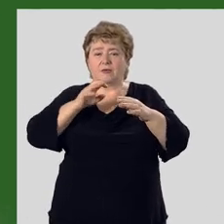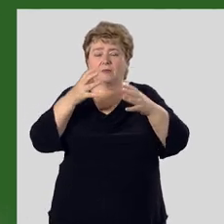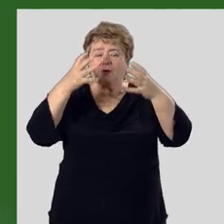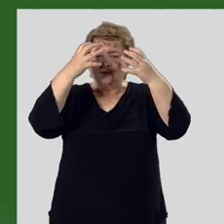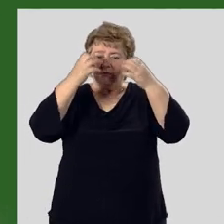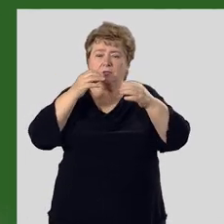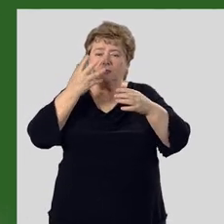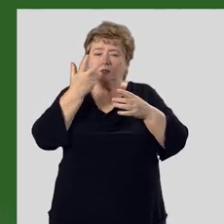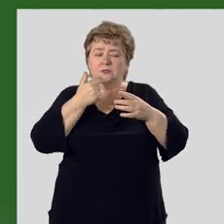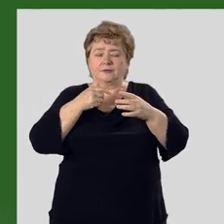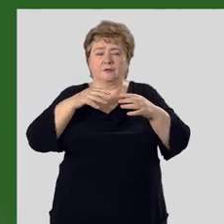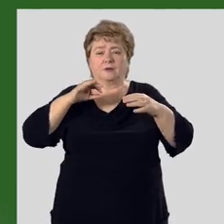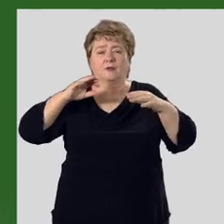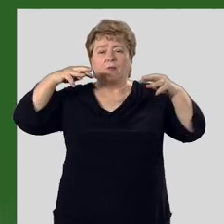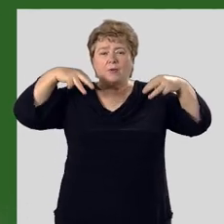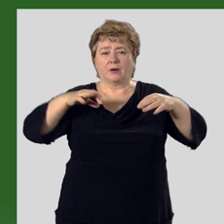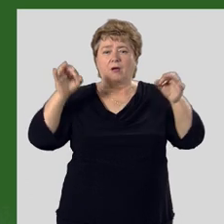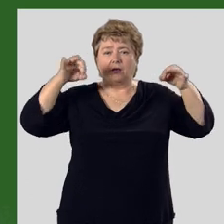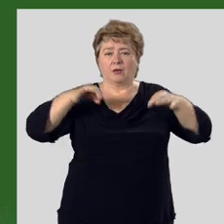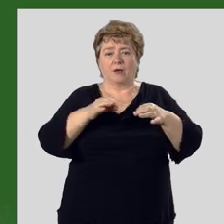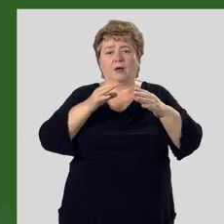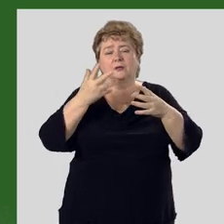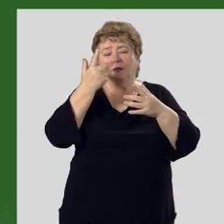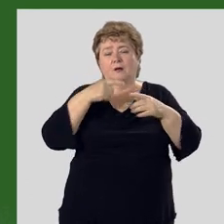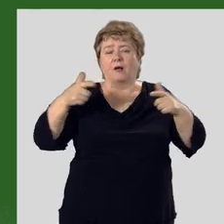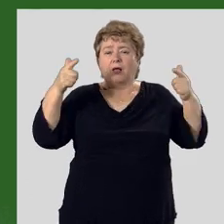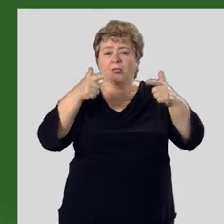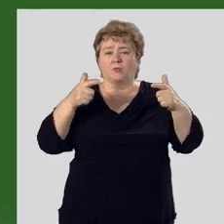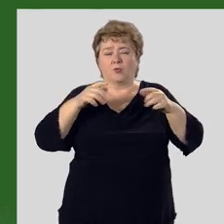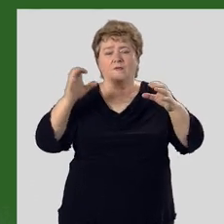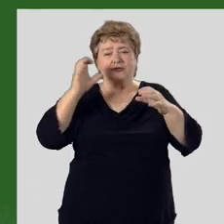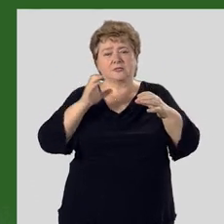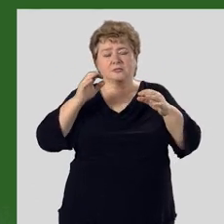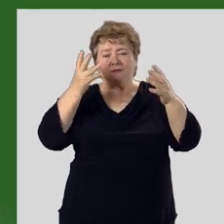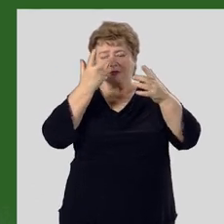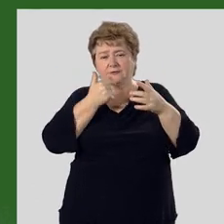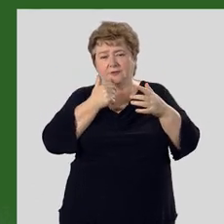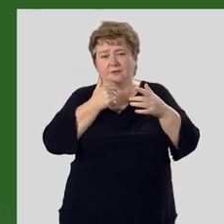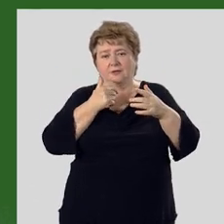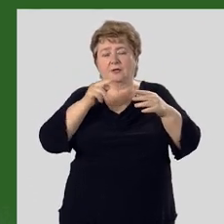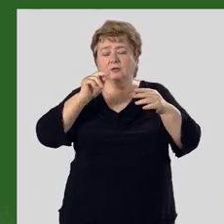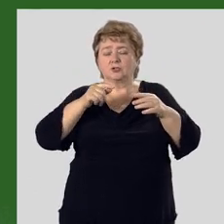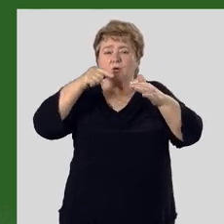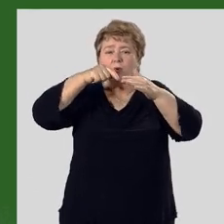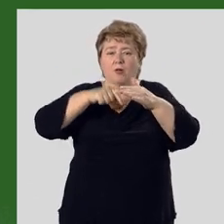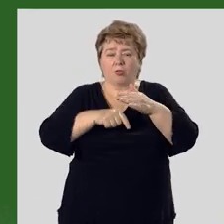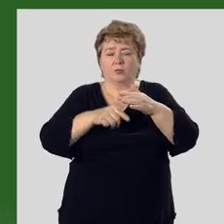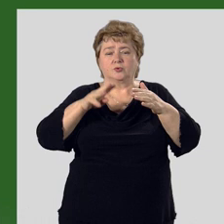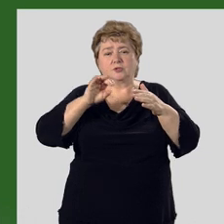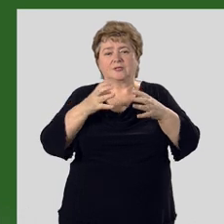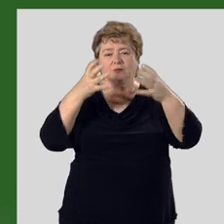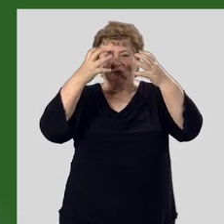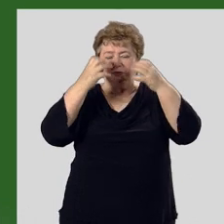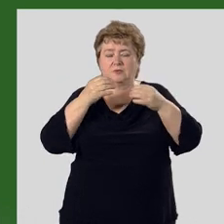темнее тон. Моря и океаны оттенками голубого и синего цвета. Чем глубже,